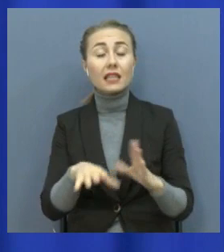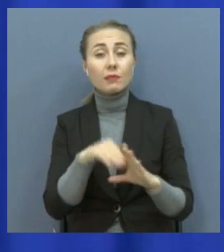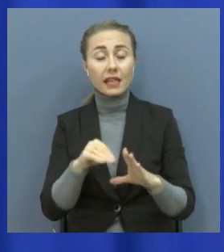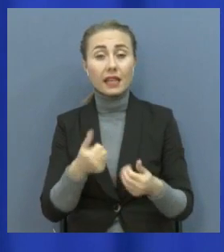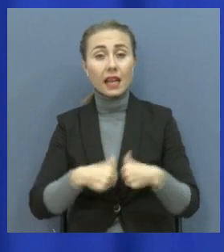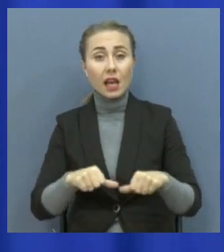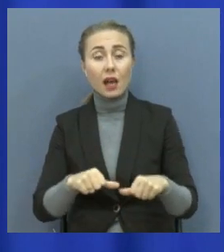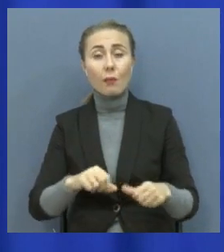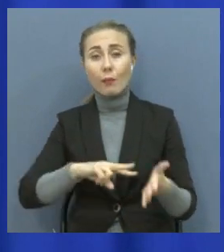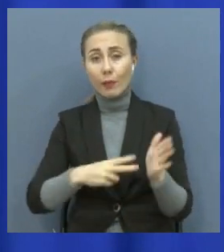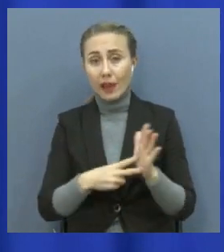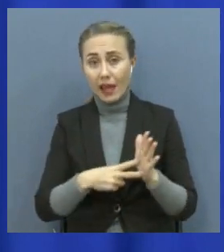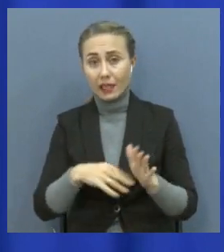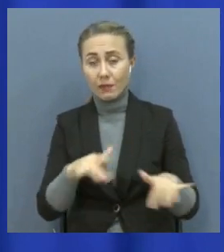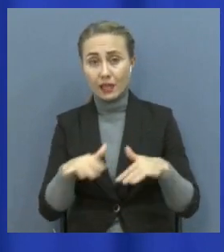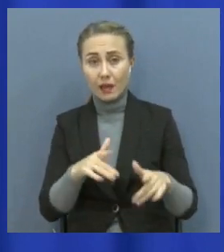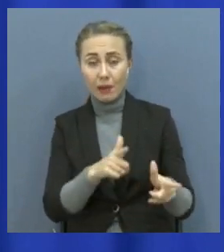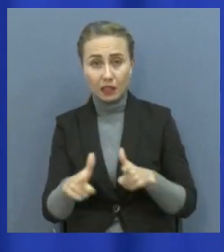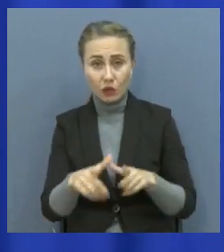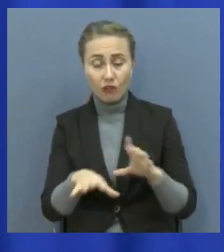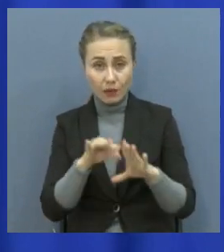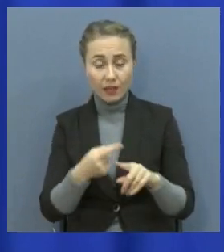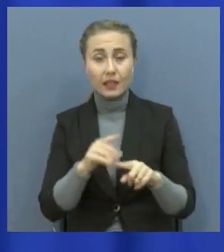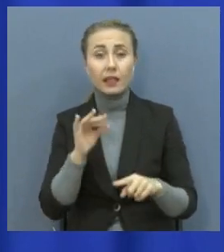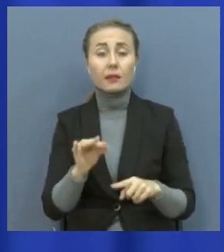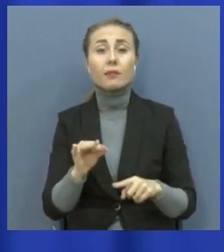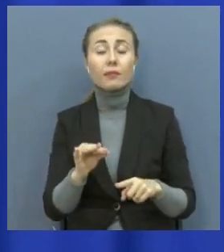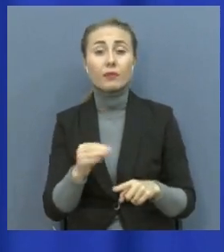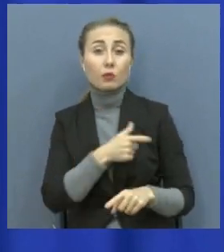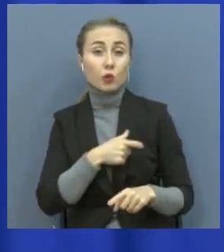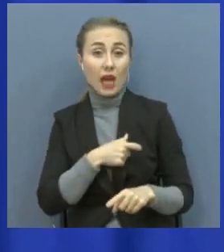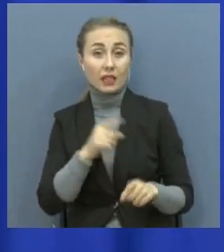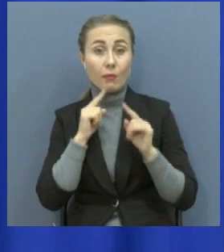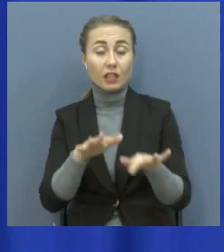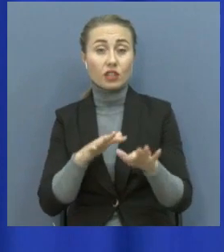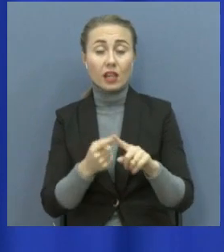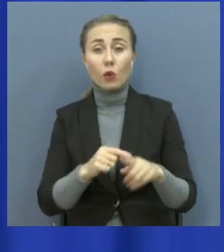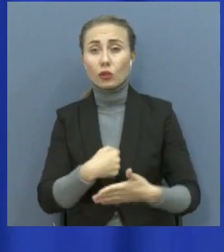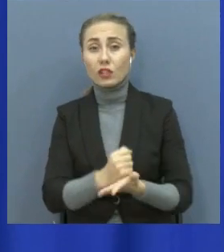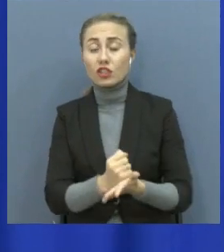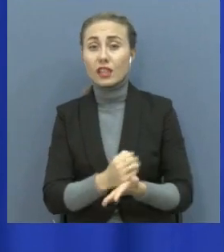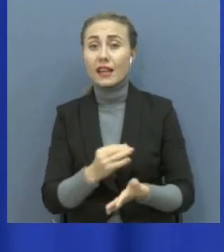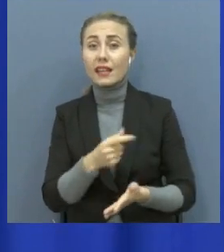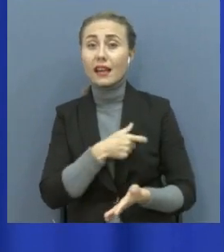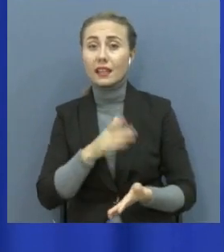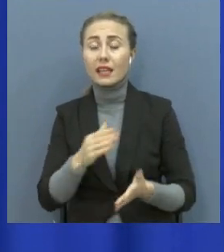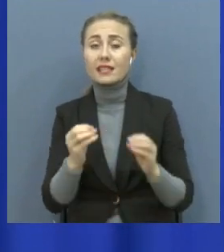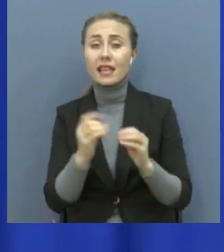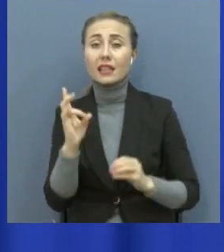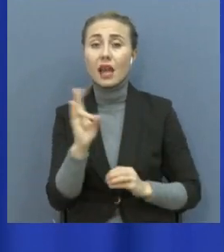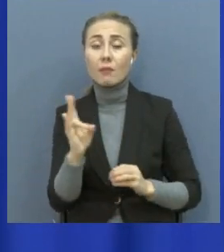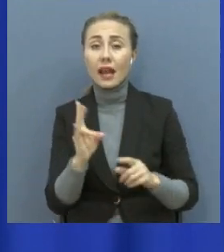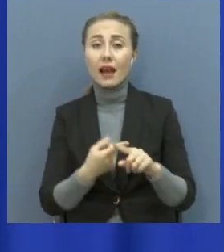план мероприятий по подготовке к выборам депутатов Мажилиса. Выдвижение кандидатов начнется 10 ноября. И